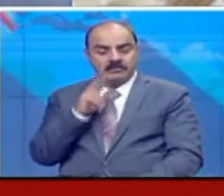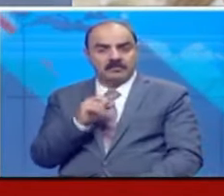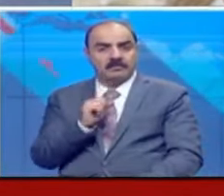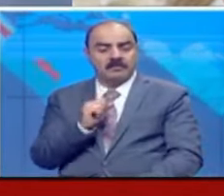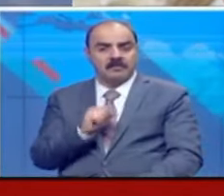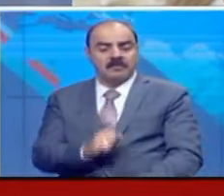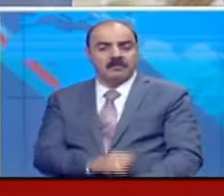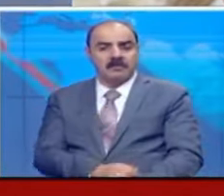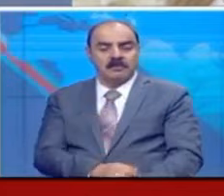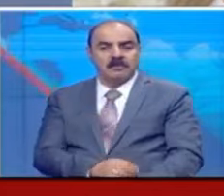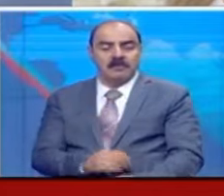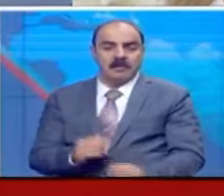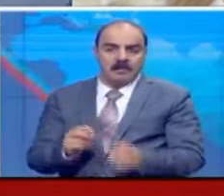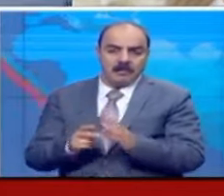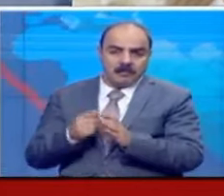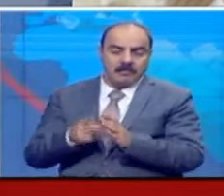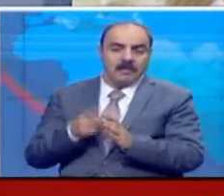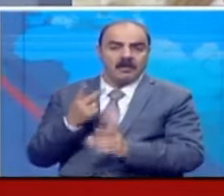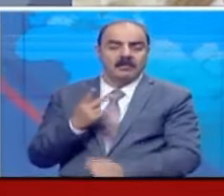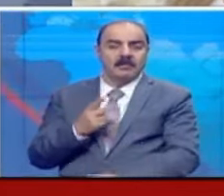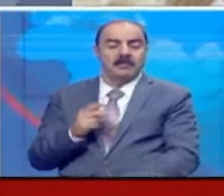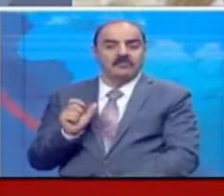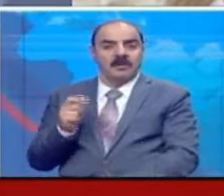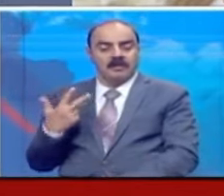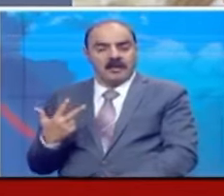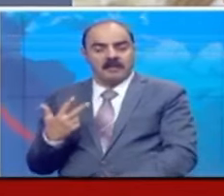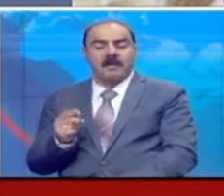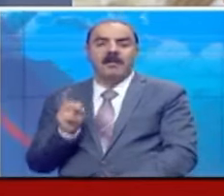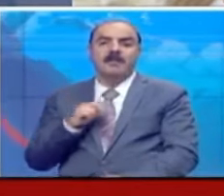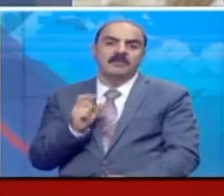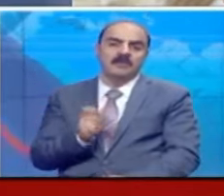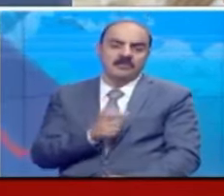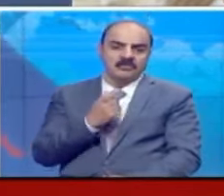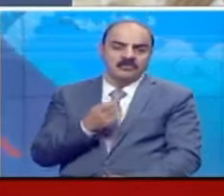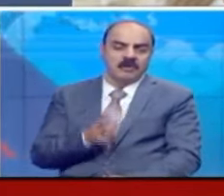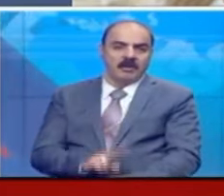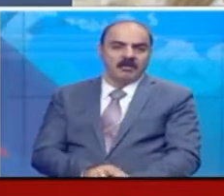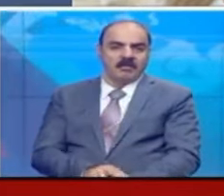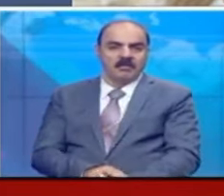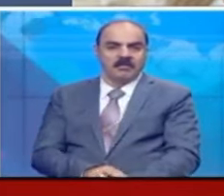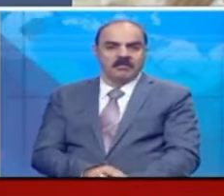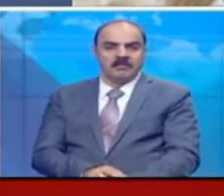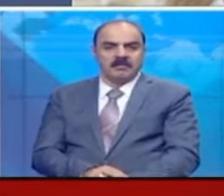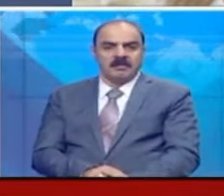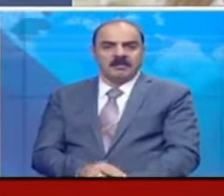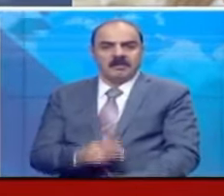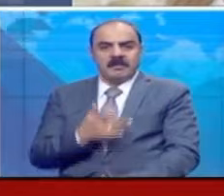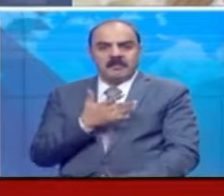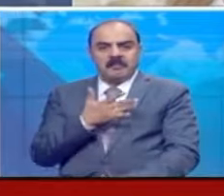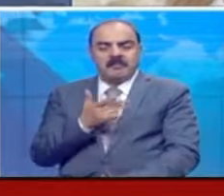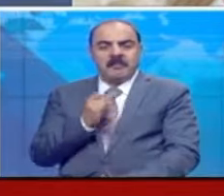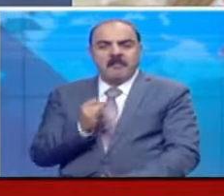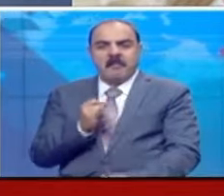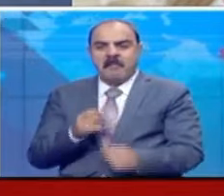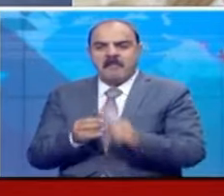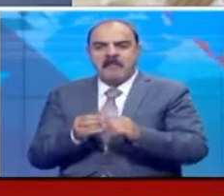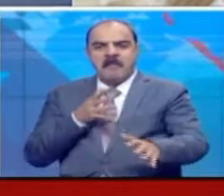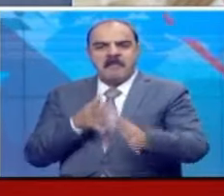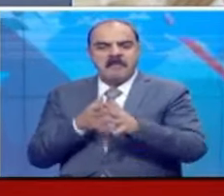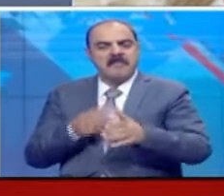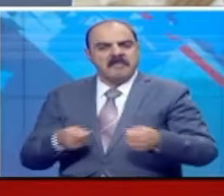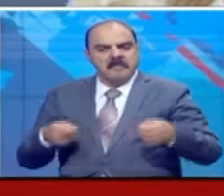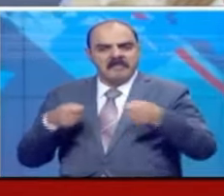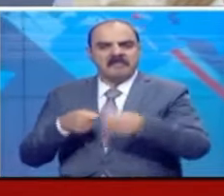ايضا حزمتين مهمتين، سواء في شهر مارس وهنا بنتحدث عن ما يقرب من 150 مليار جنيه،